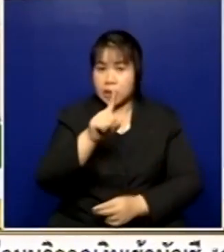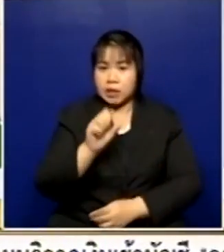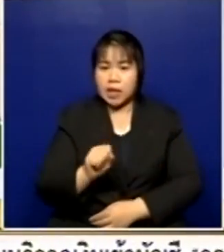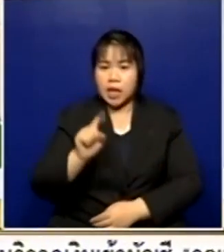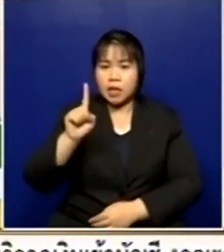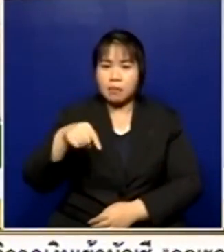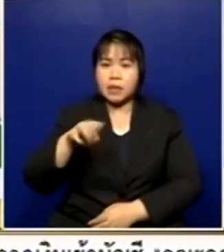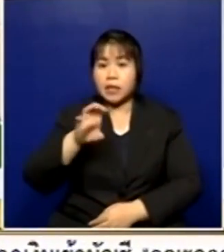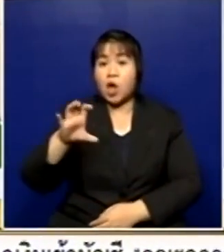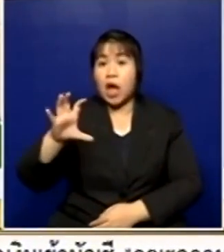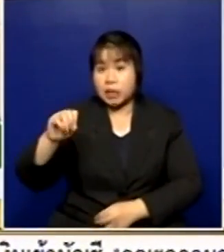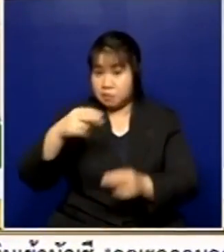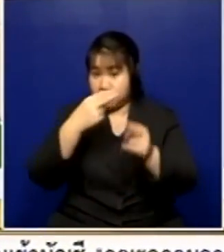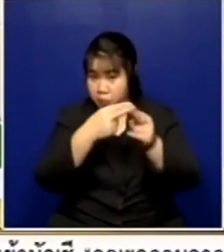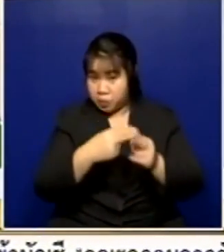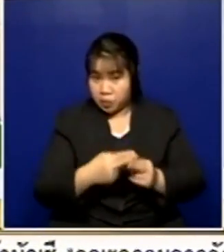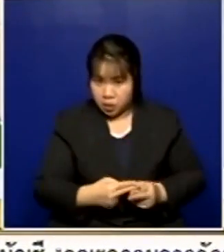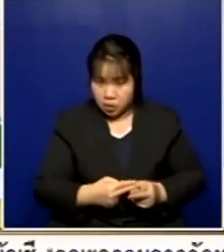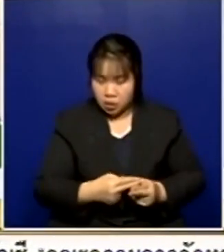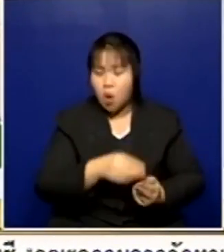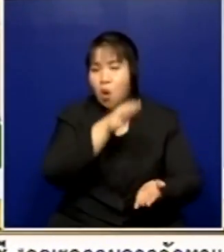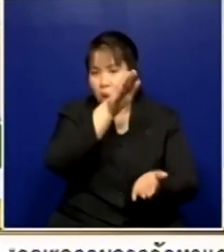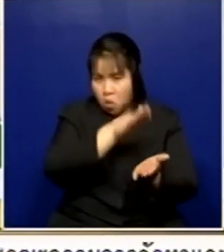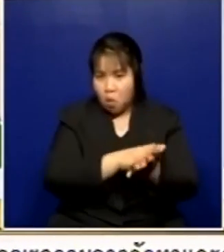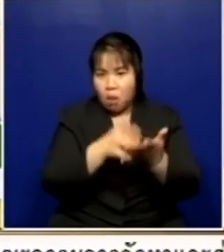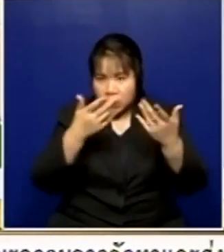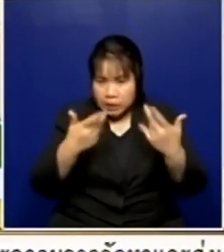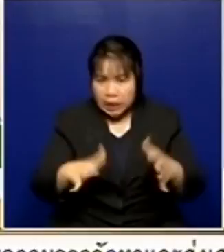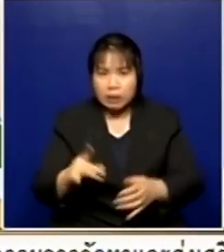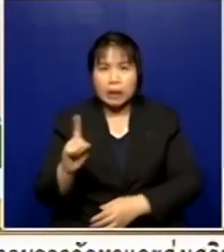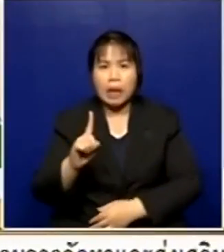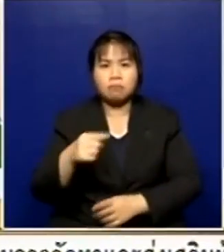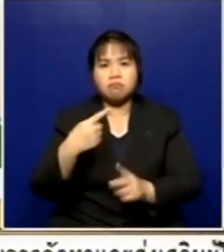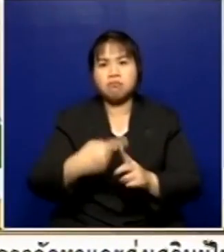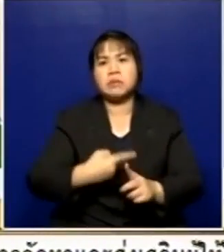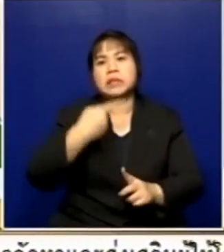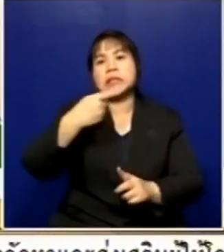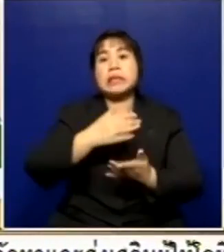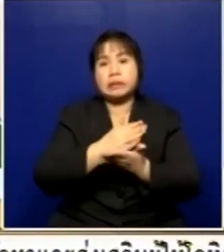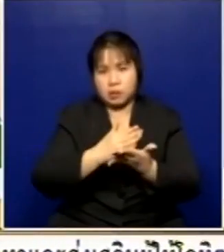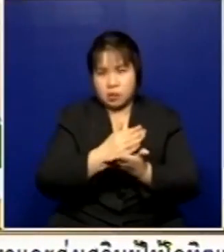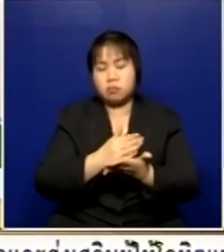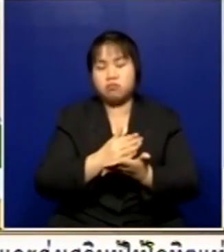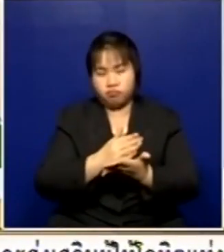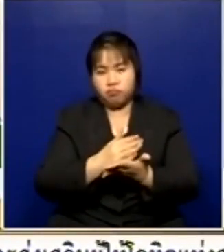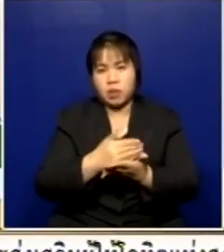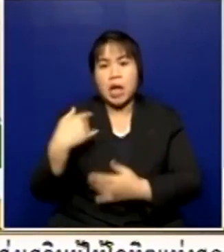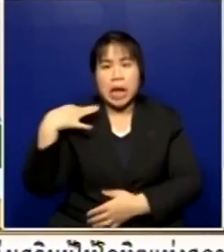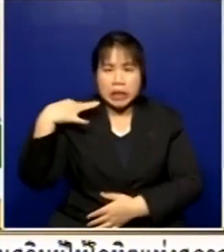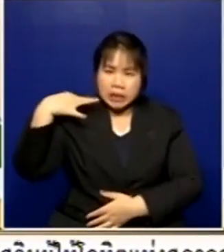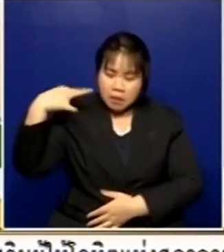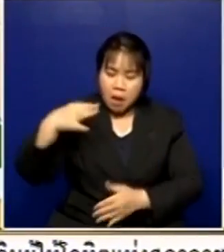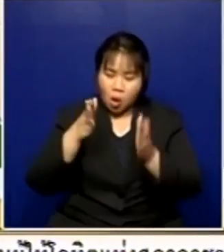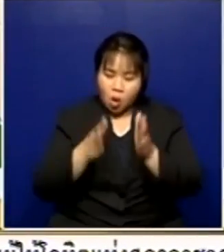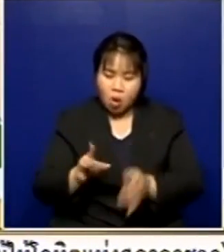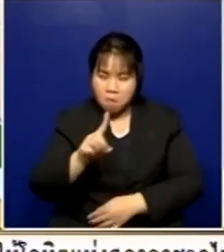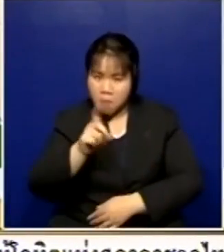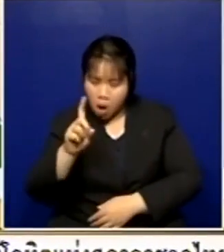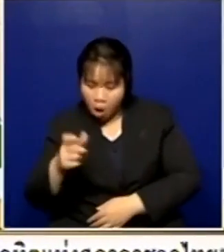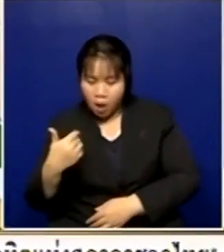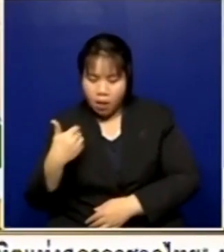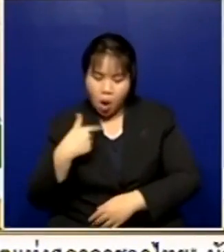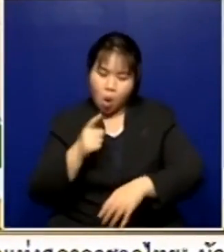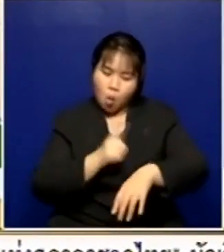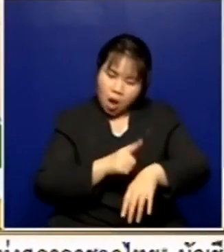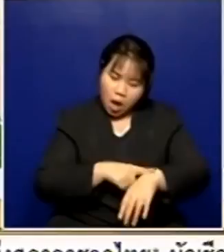1450รายชื่อรวบรวมสำเร็จภายในระยะเวลา 1เดือนครึ่งอาสาสมัครนับร้อยสละเวลาและ